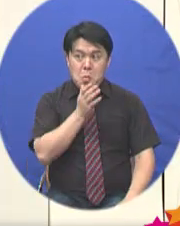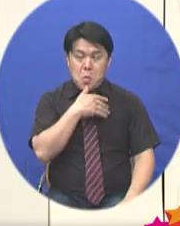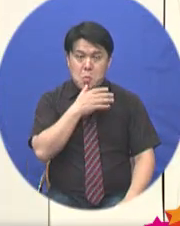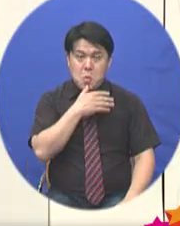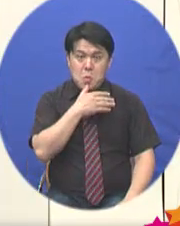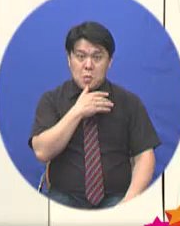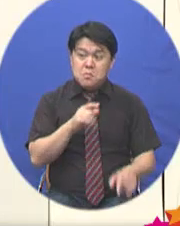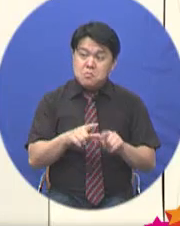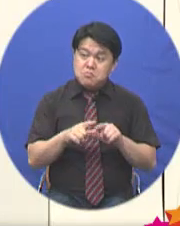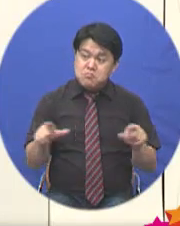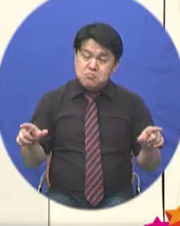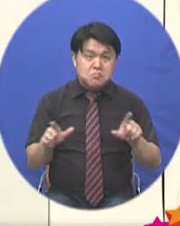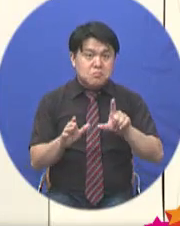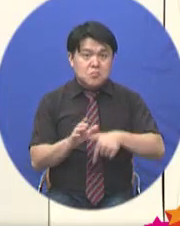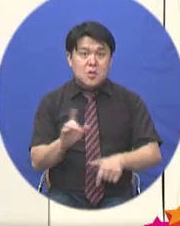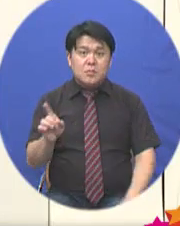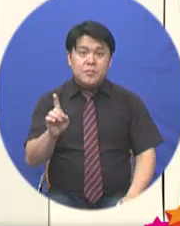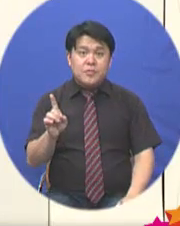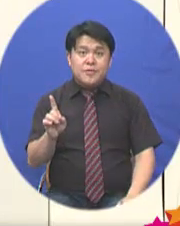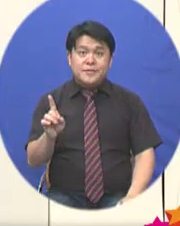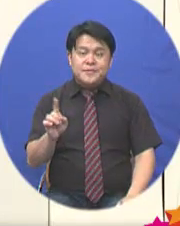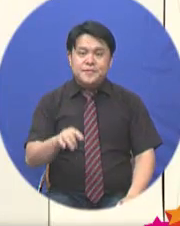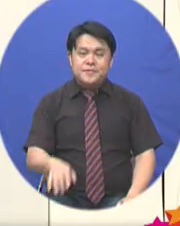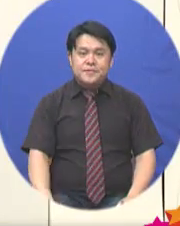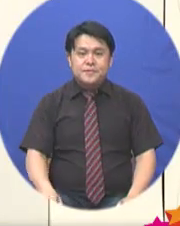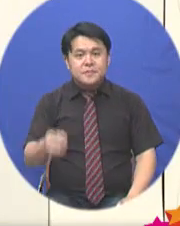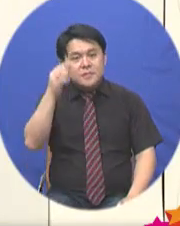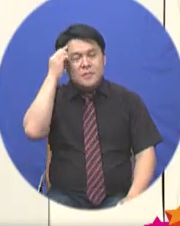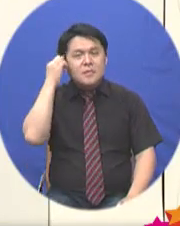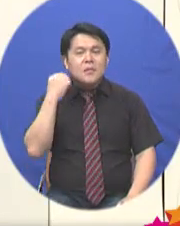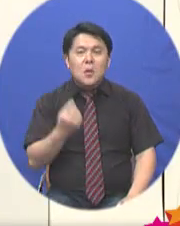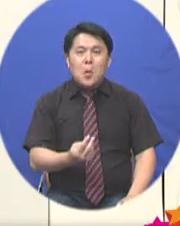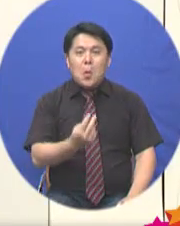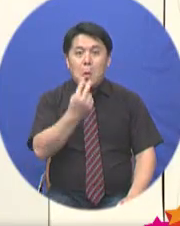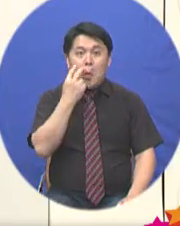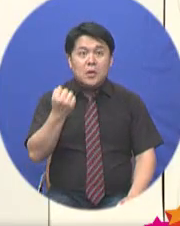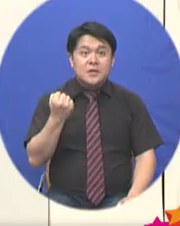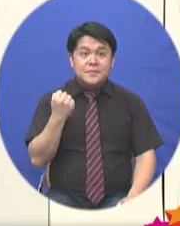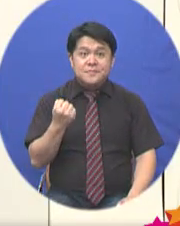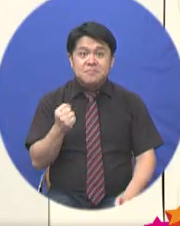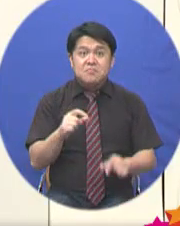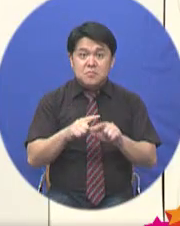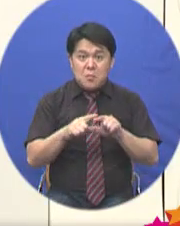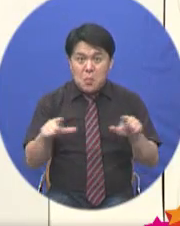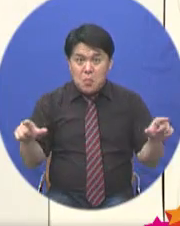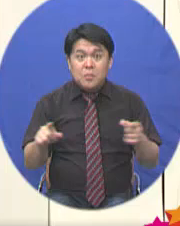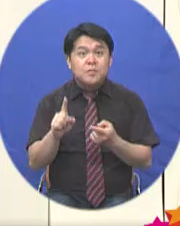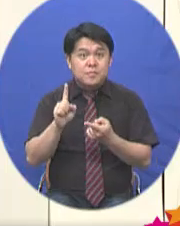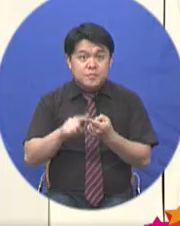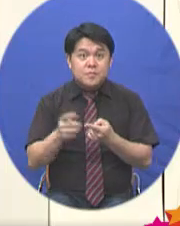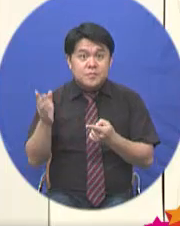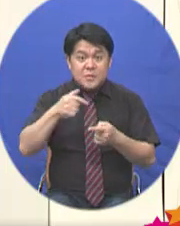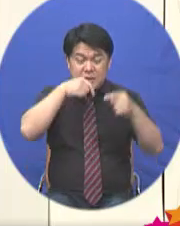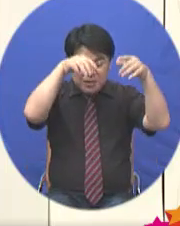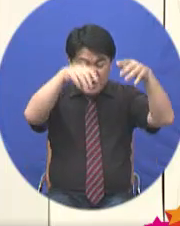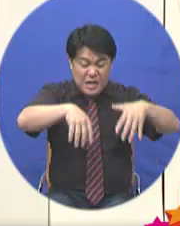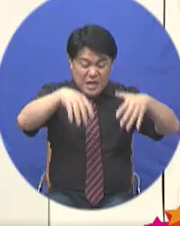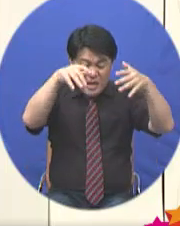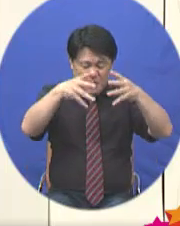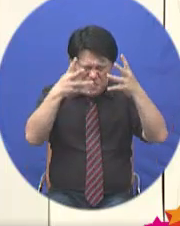정상적인 날씨에는 뭐 네네. 관철 내의 압력이 정상적으로 유지되지만 아. 장마 때처럼 기온차가